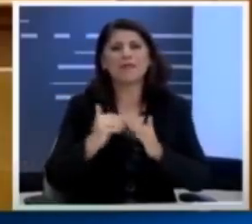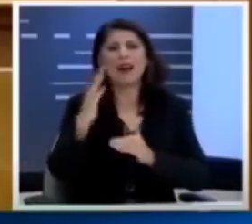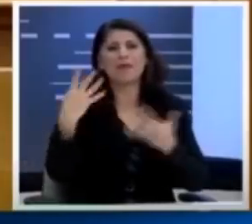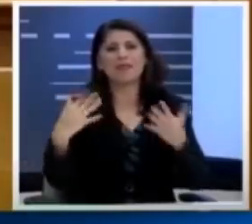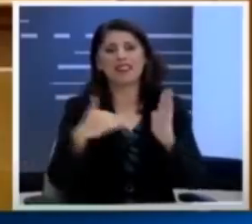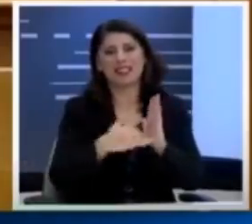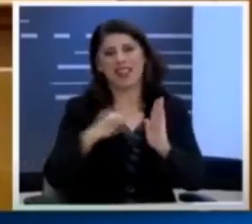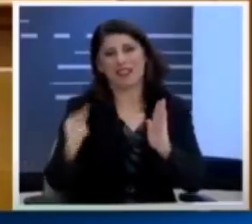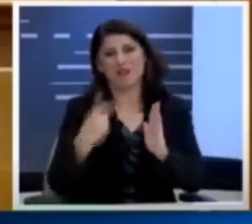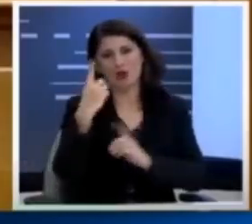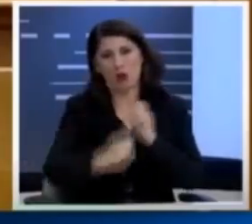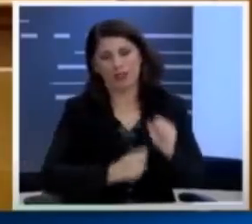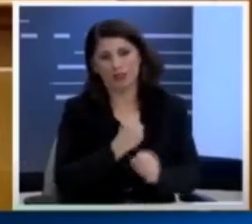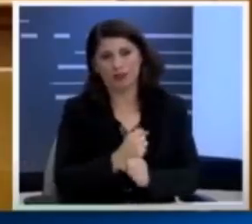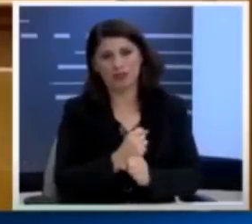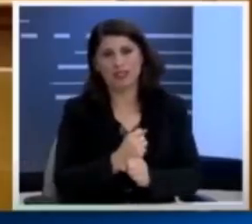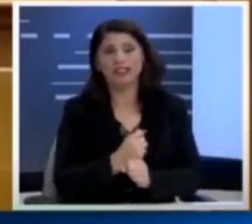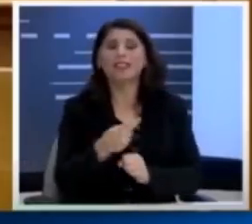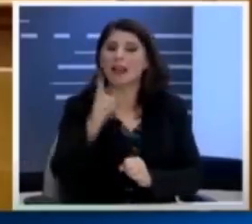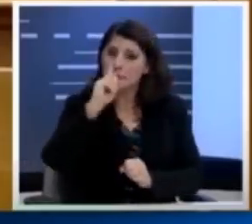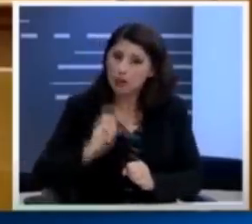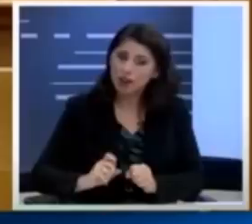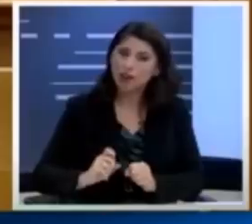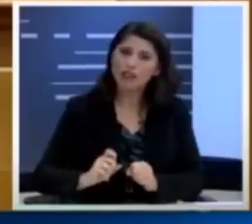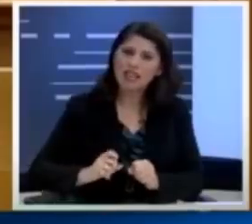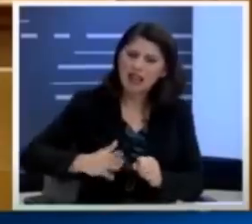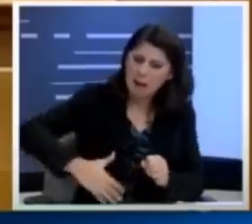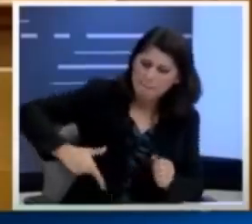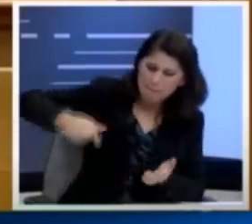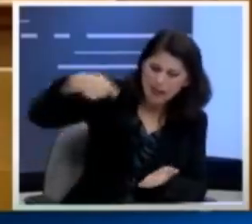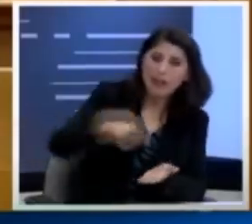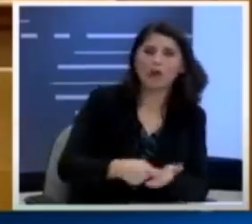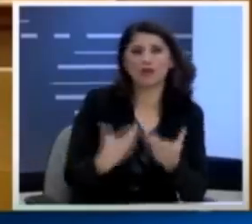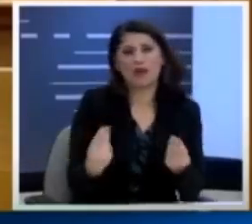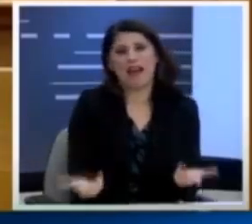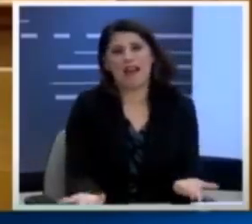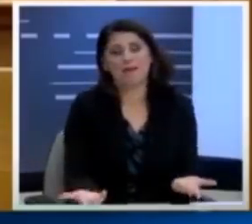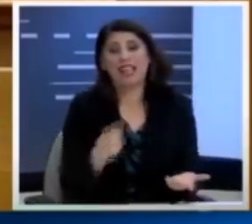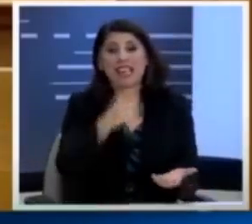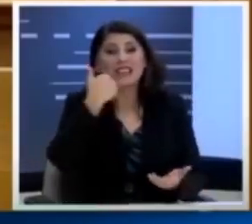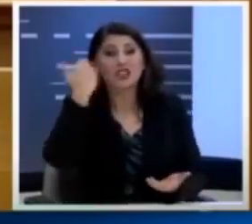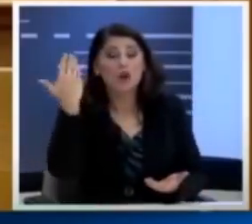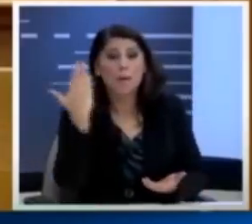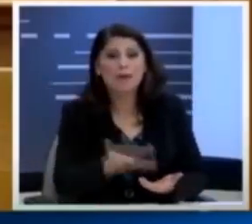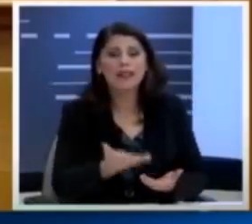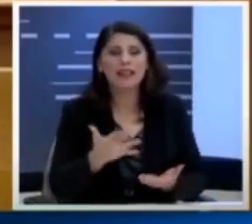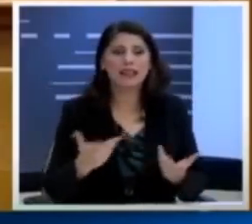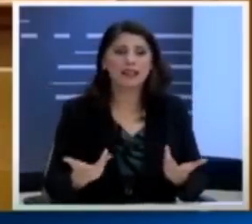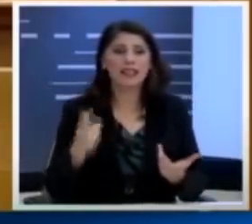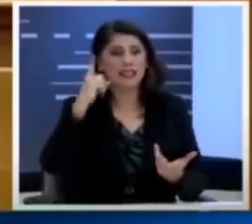από 9.000 ευρώ το χρόνο και τον υποχρεώνεται να βάλει βαθιά το χέρι στην τσέπη. Και είναι ντροπή,